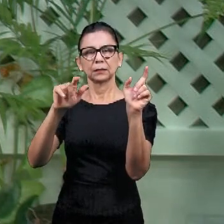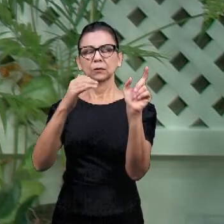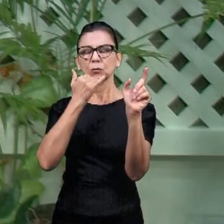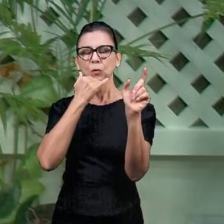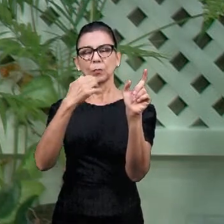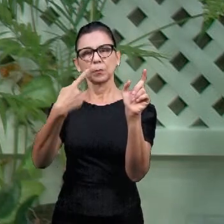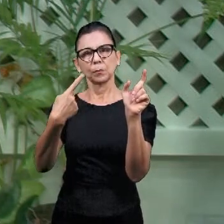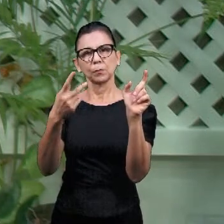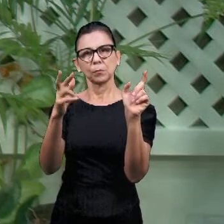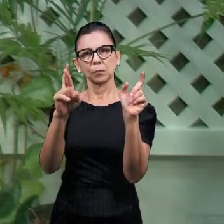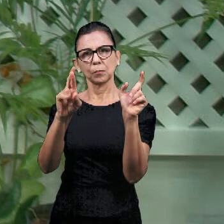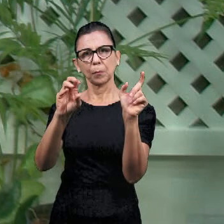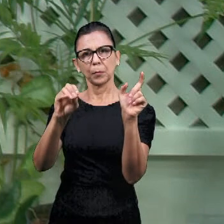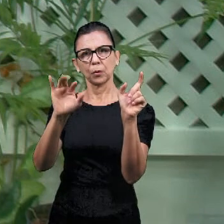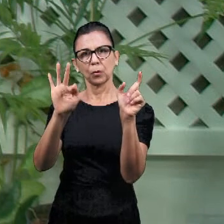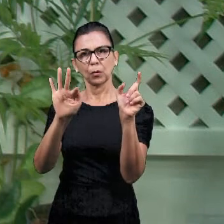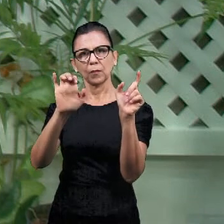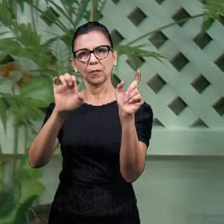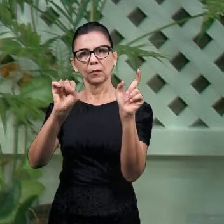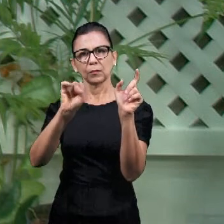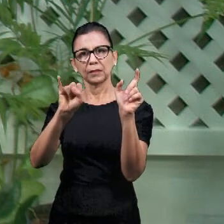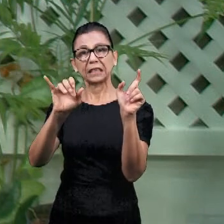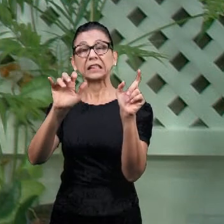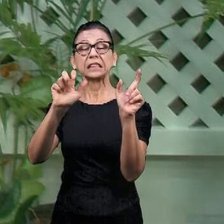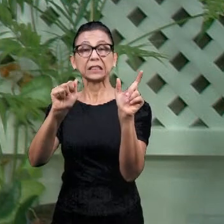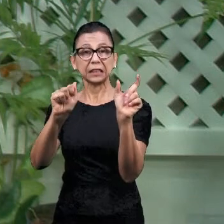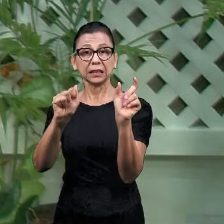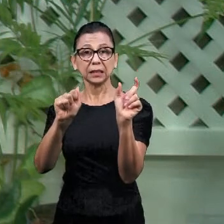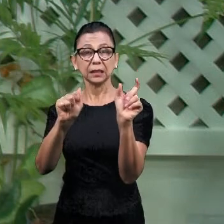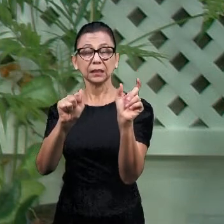qui importe. Je suis en train d'apprendre.